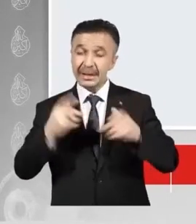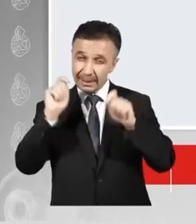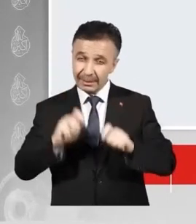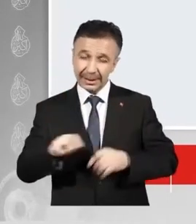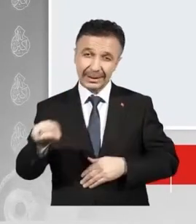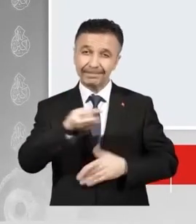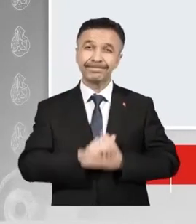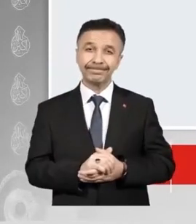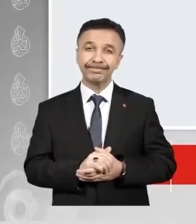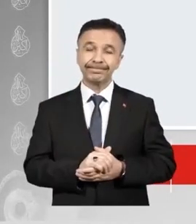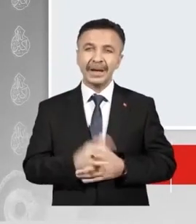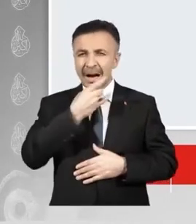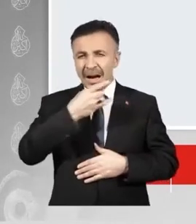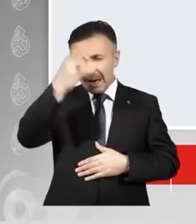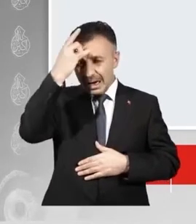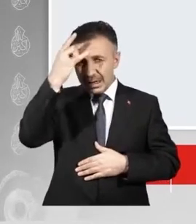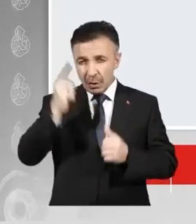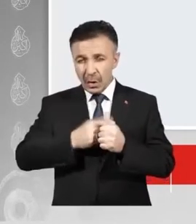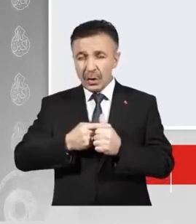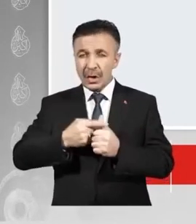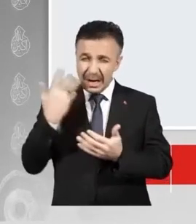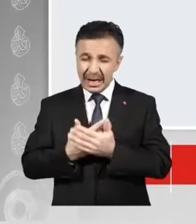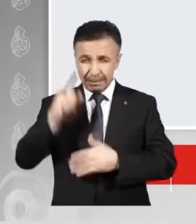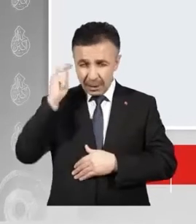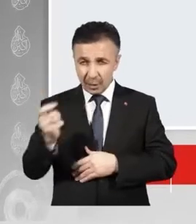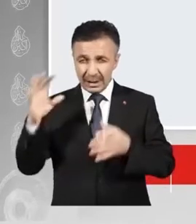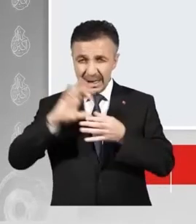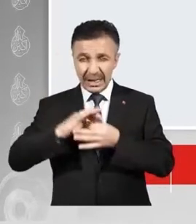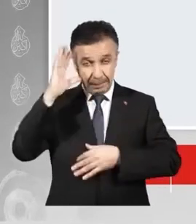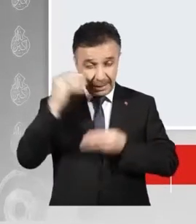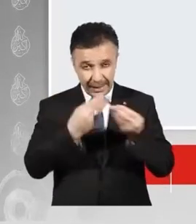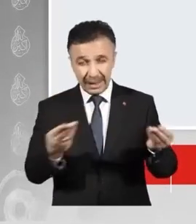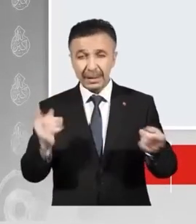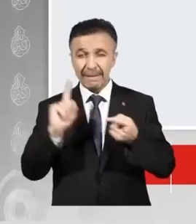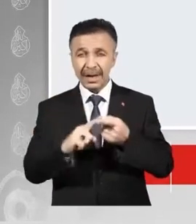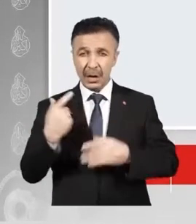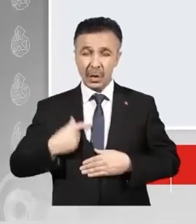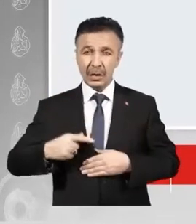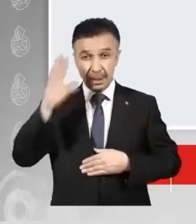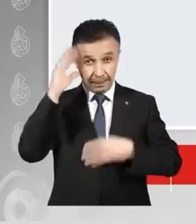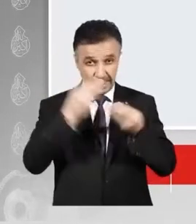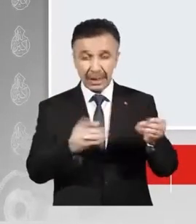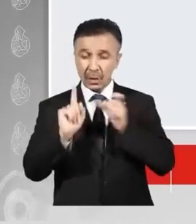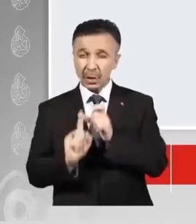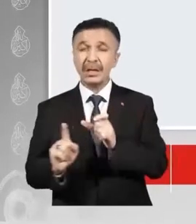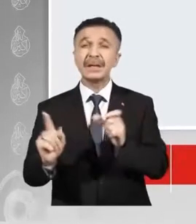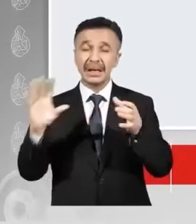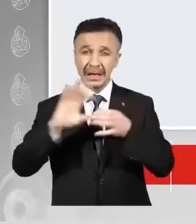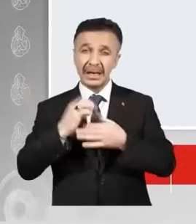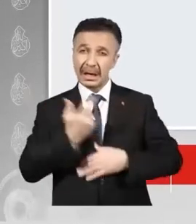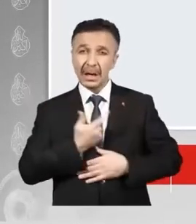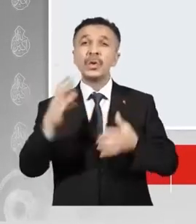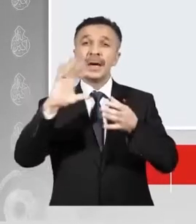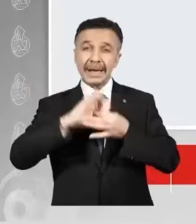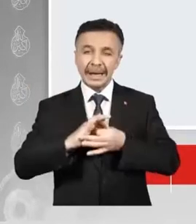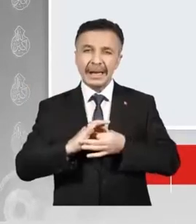işlemleriniz gerçekleştirilmektedir. Hac ön kayıt başvurusu hakkında bilgilendirme ve kişisel verilerin korunması